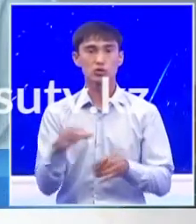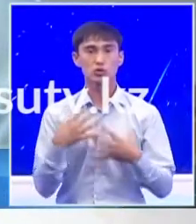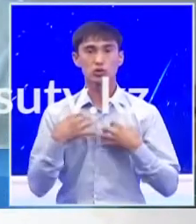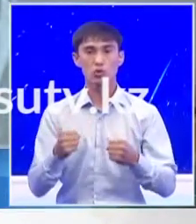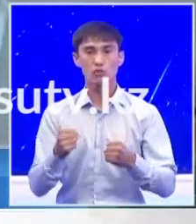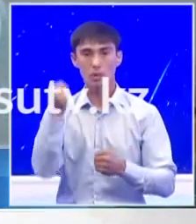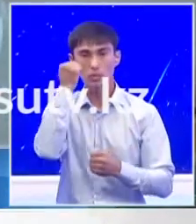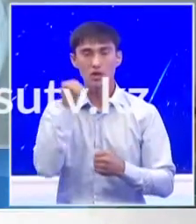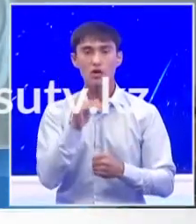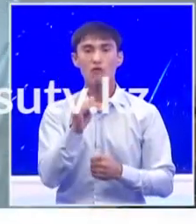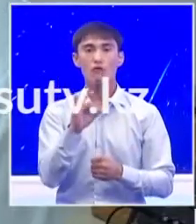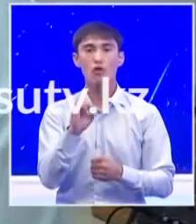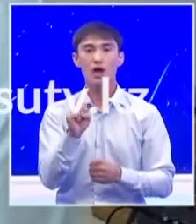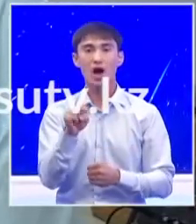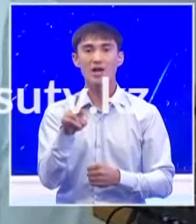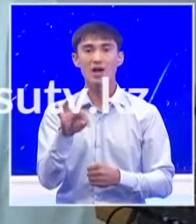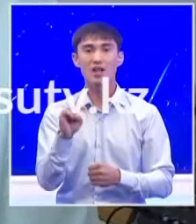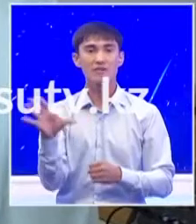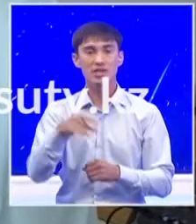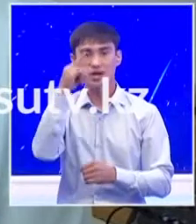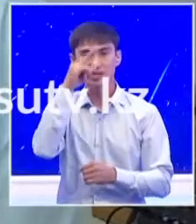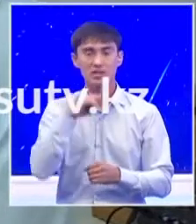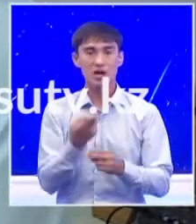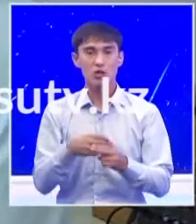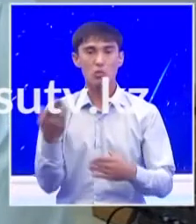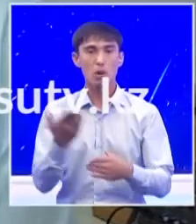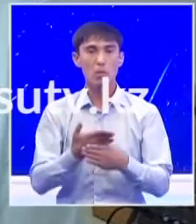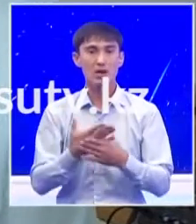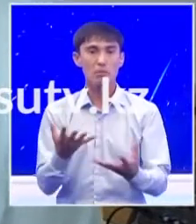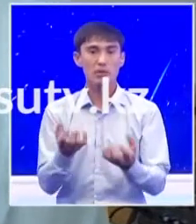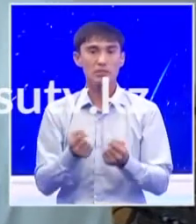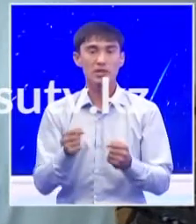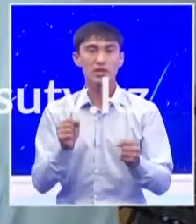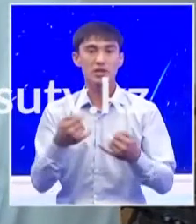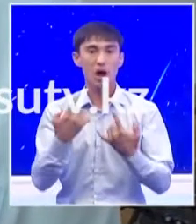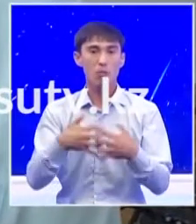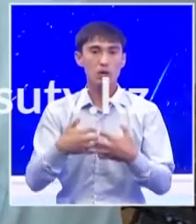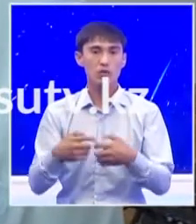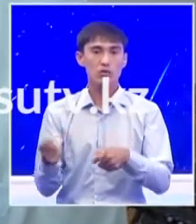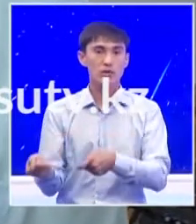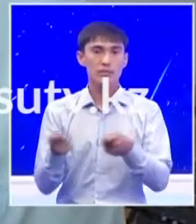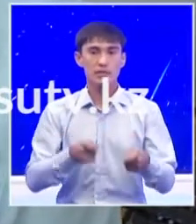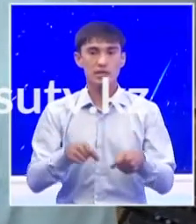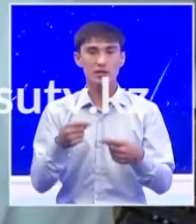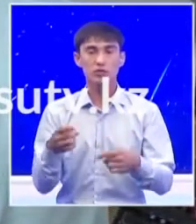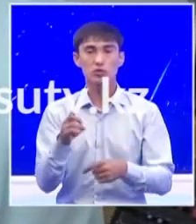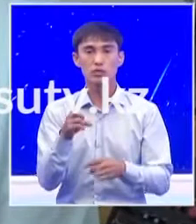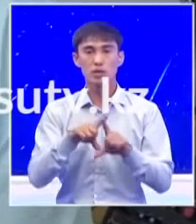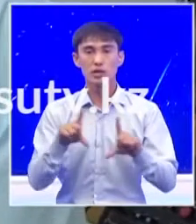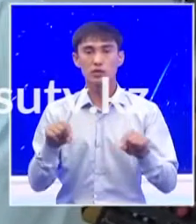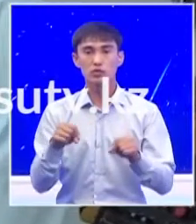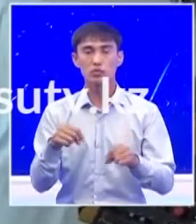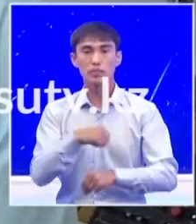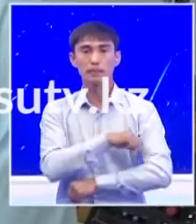Мы благодарим фонд «Аяла» и всех казахстанцев, которые помогли в приобретении оборудования в нашу реанимацию. Современные медицинские